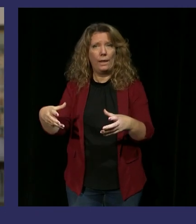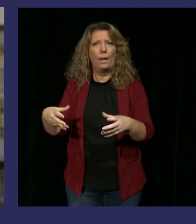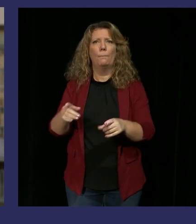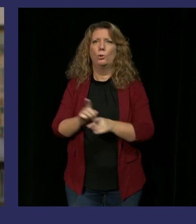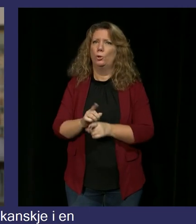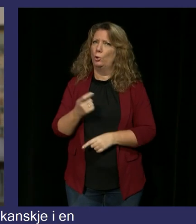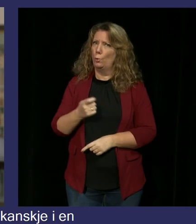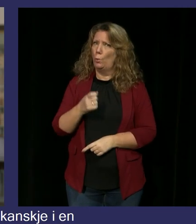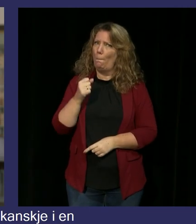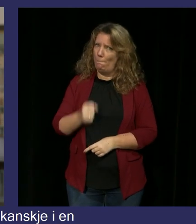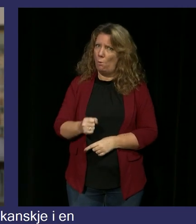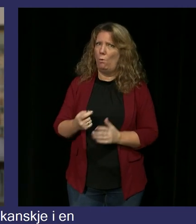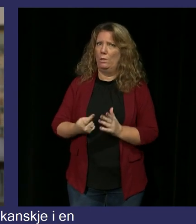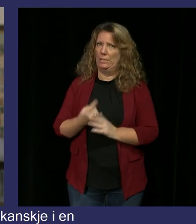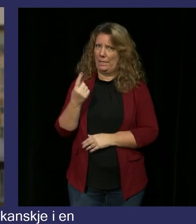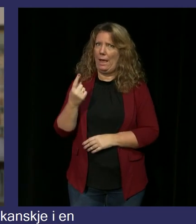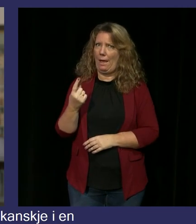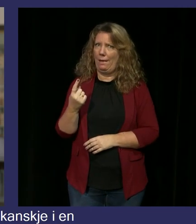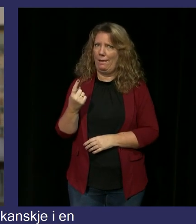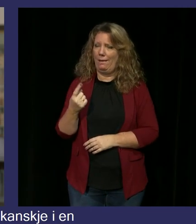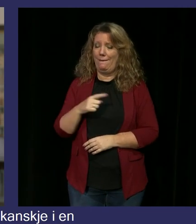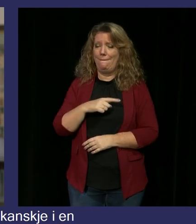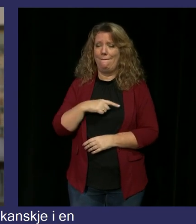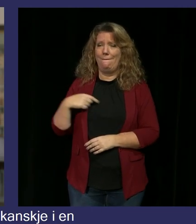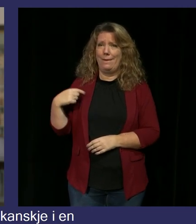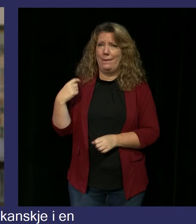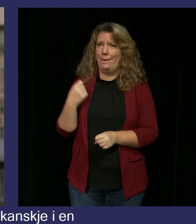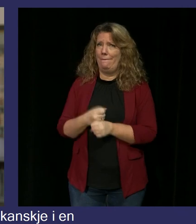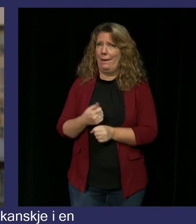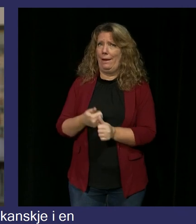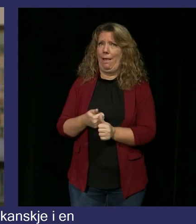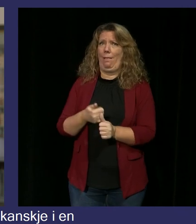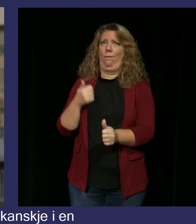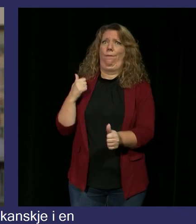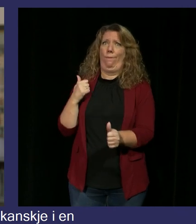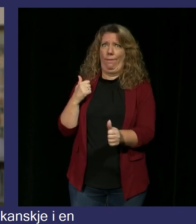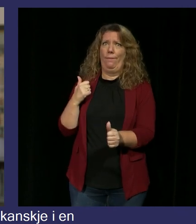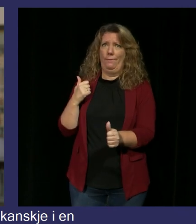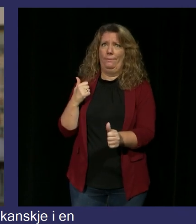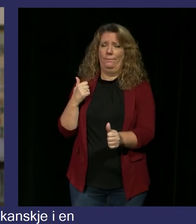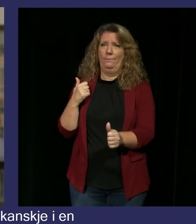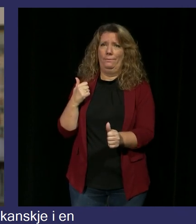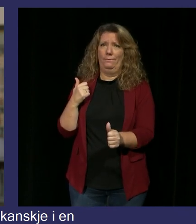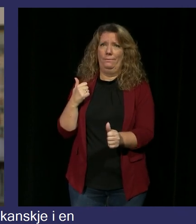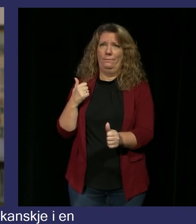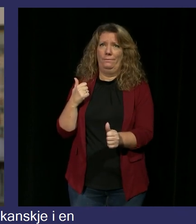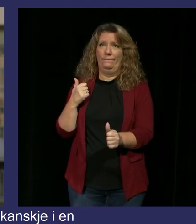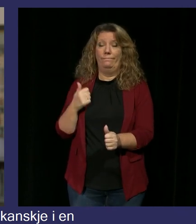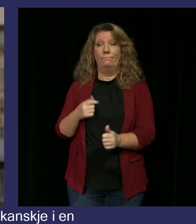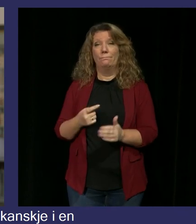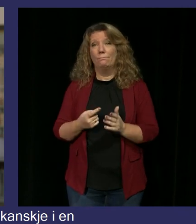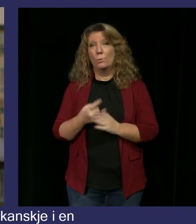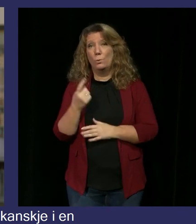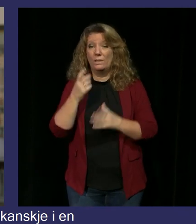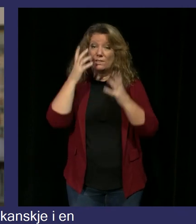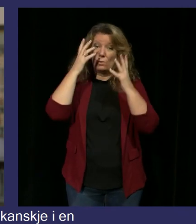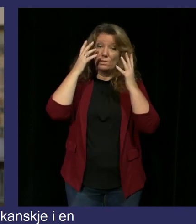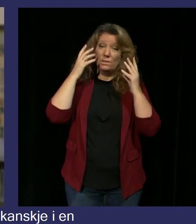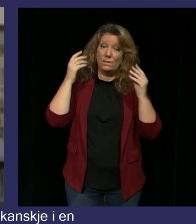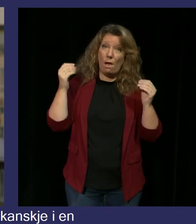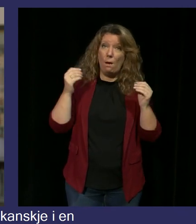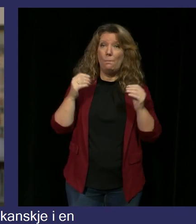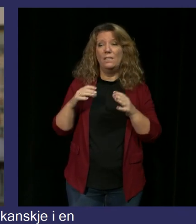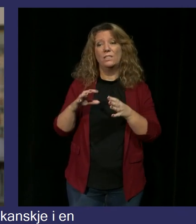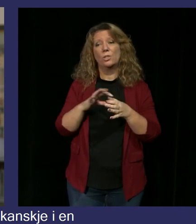skje, altså. Fordi at vi henger etter. Og selv om vi på kanskje i en sånn samisk kontekst er